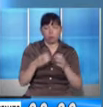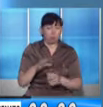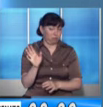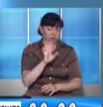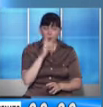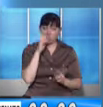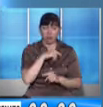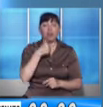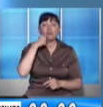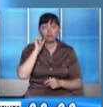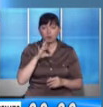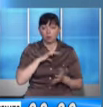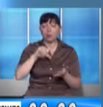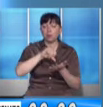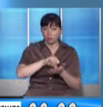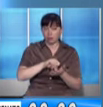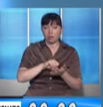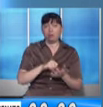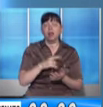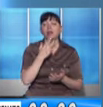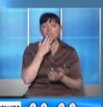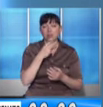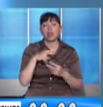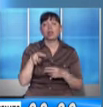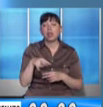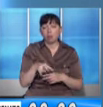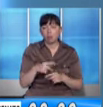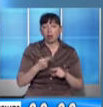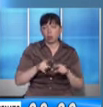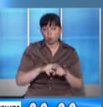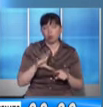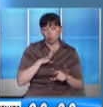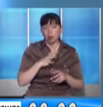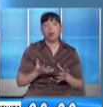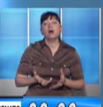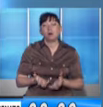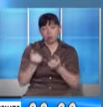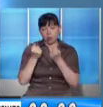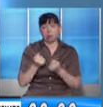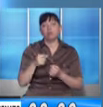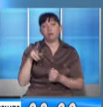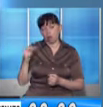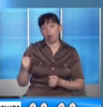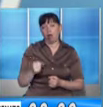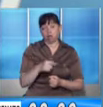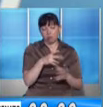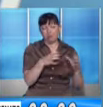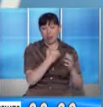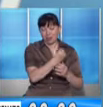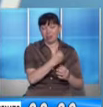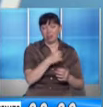ați văzut reprezentanții Partidului Național Liberal care au făcut declarații în favoarea partidului politic Platforma de Mitrăciune. Eu am să